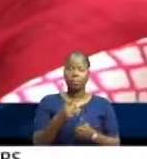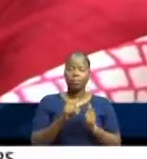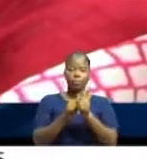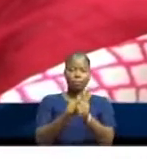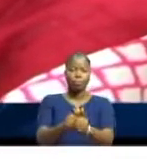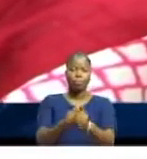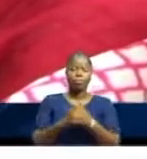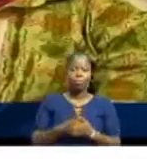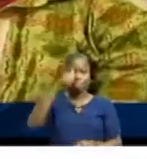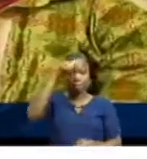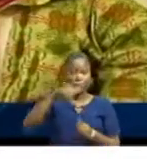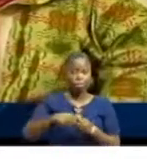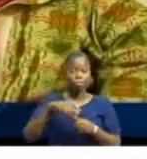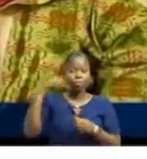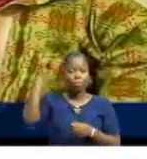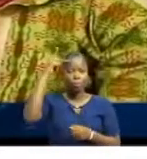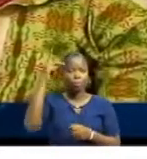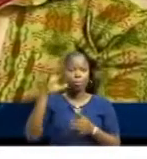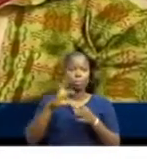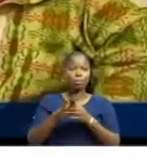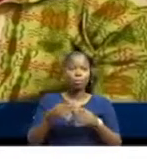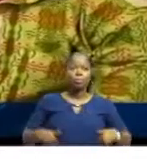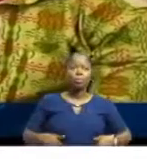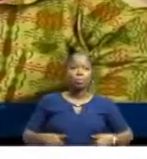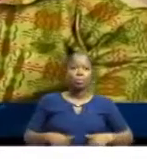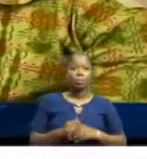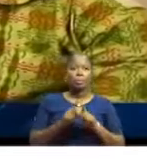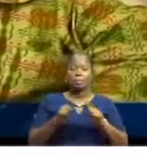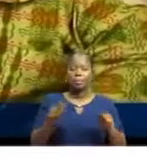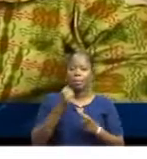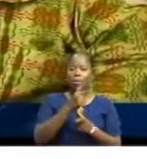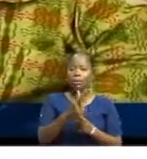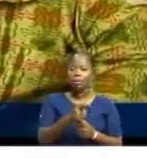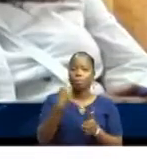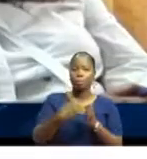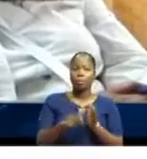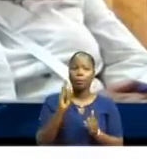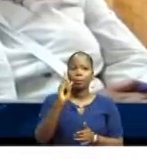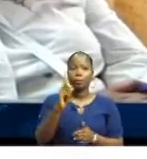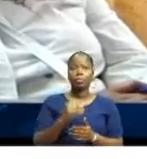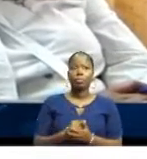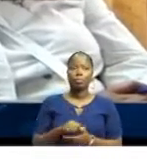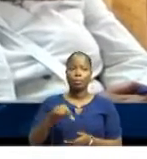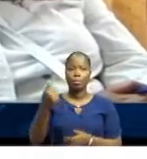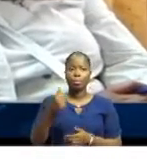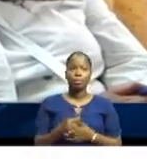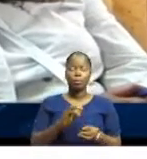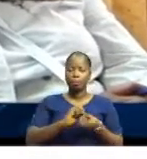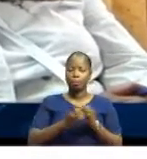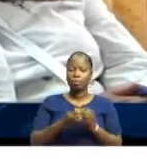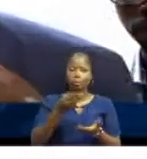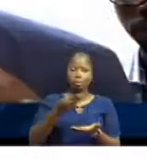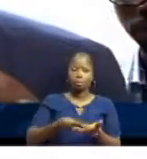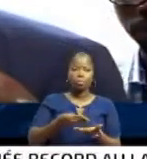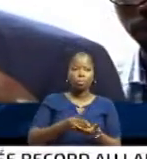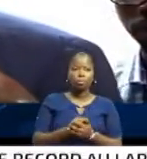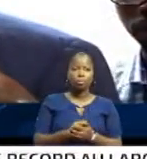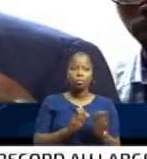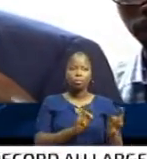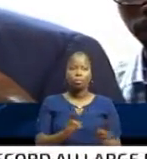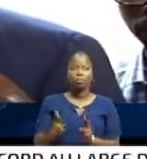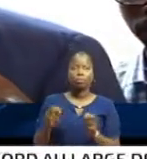qui croira la politique de jeunesse du président de la république met donc si quelqu'un a d'autres idées d'autres ambitions coup à des problèmes financiers qui progrès à